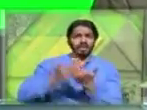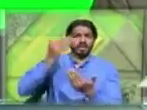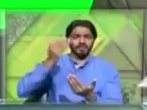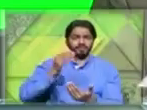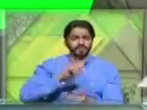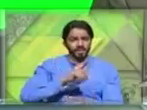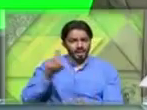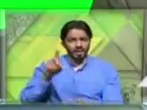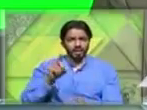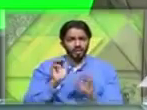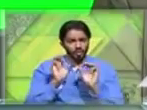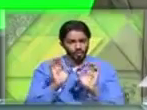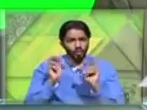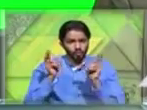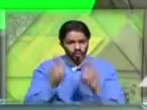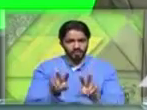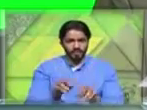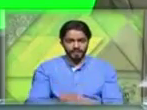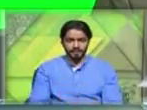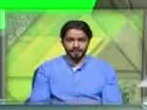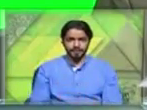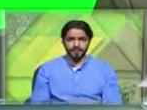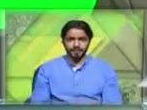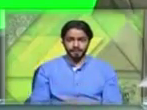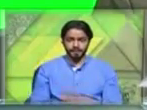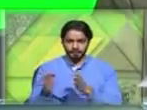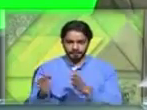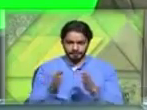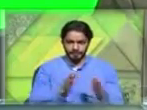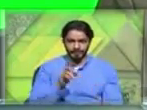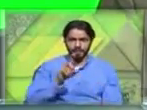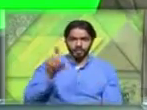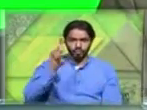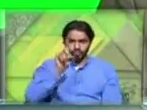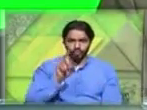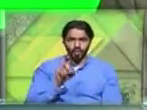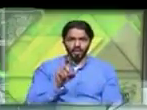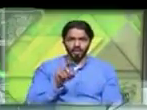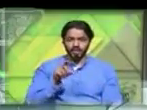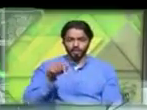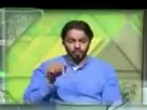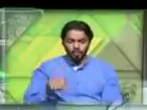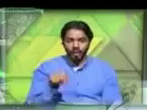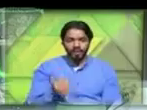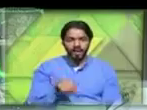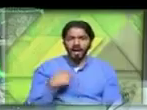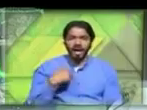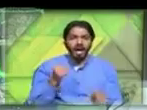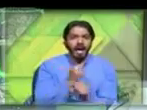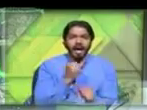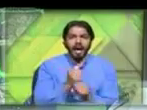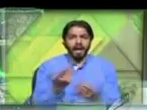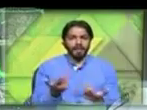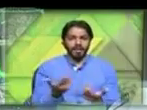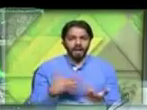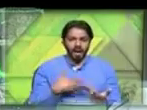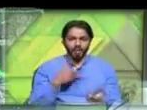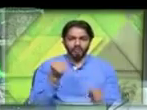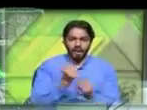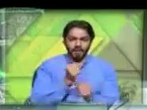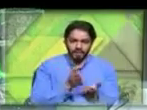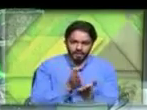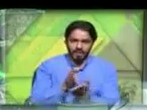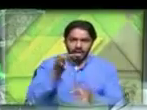جميعا ومن قبلنا الدعاء لأنهم ورثة الأنبياء لتحقيق التجرد والعدل والإنصاف؟ الخطوة العملية الأولى أو القاعدة الأولى